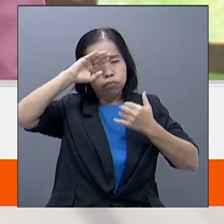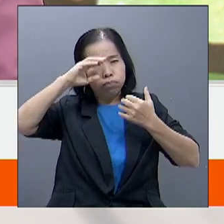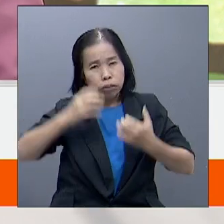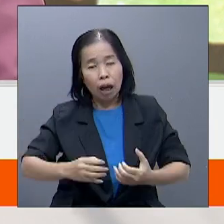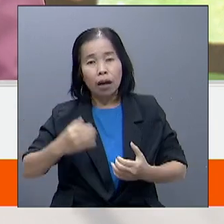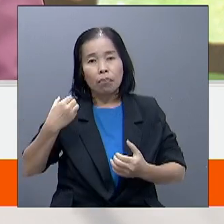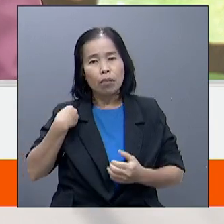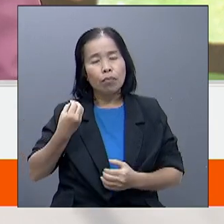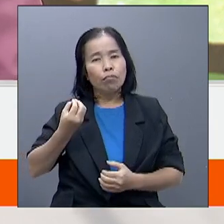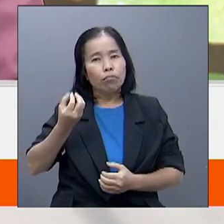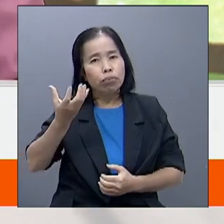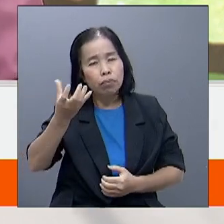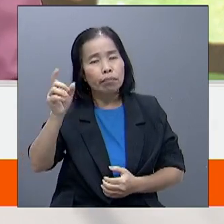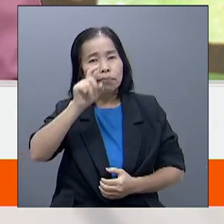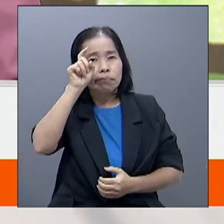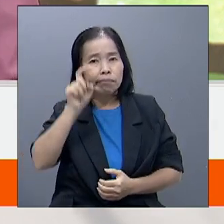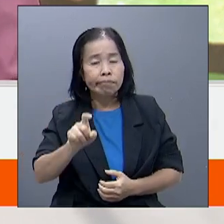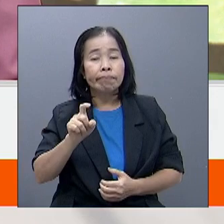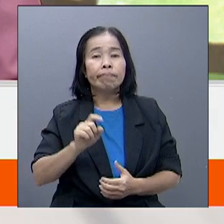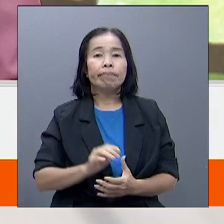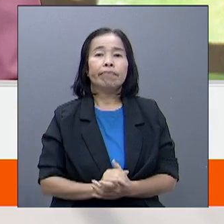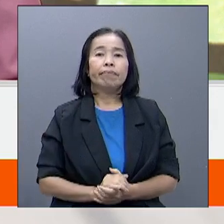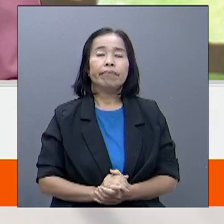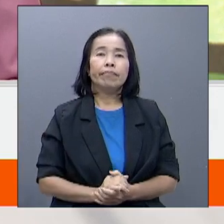ามไปด้วยหรือเปล่านะคะ